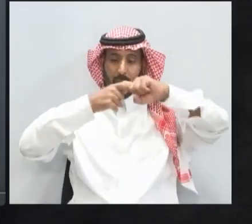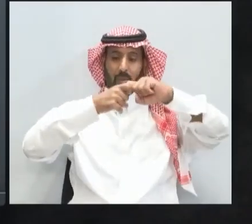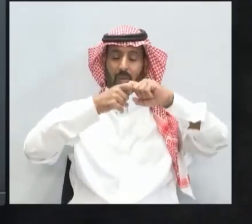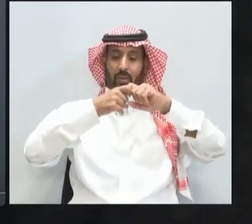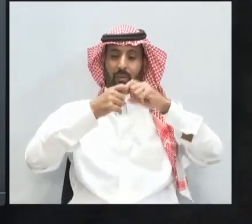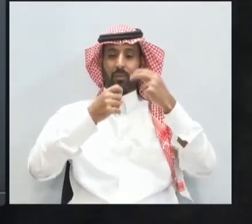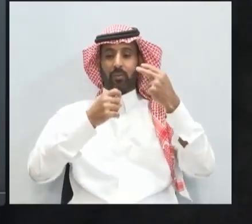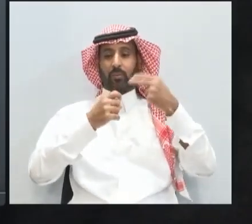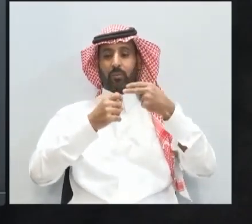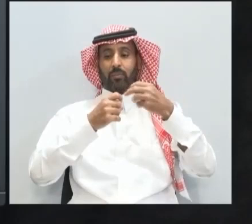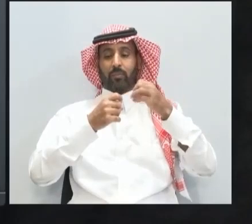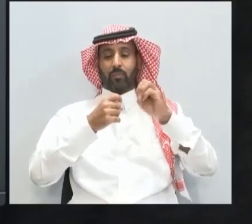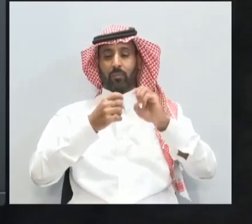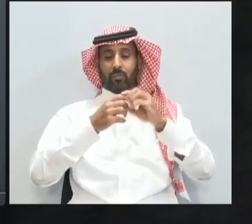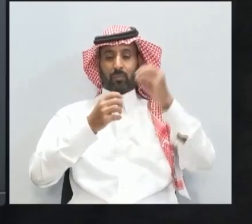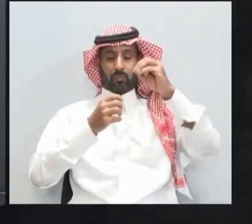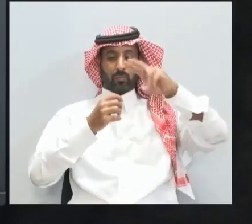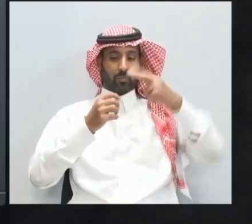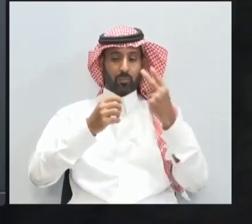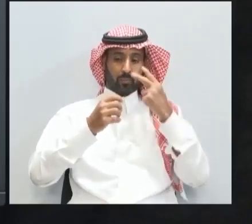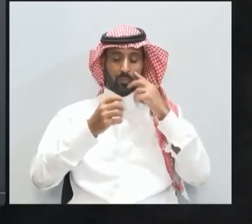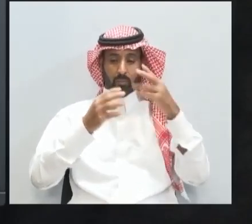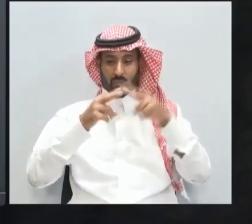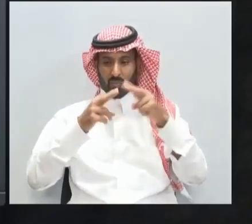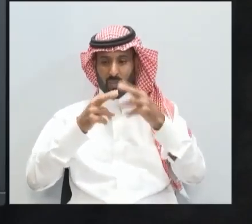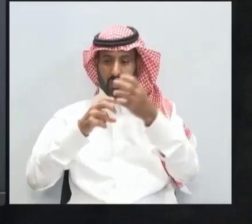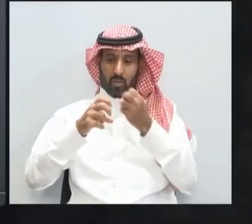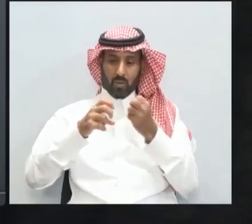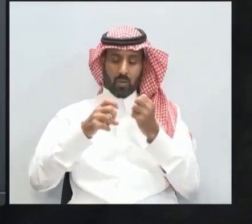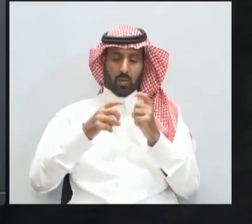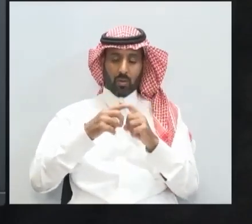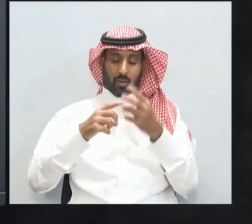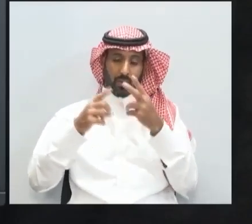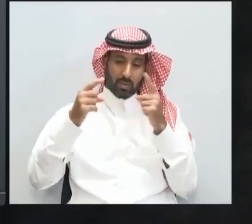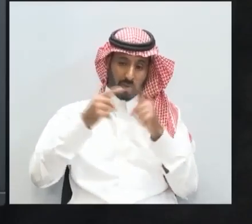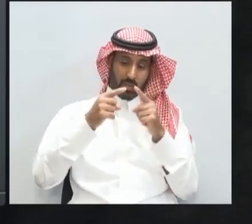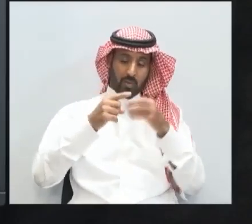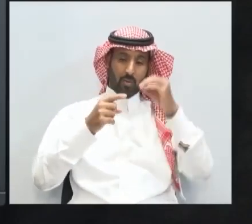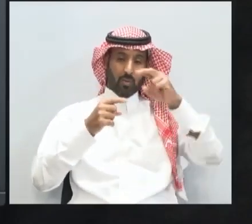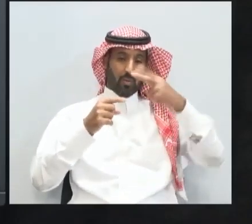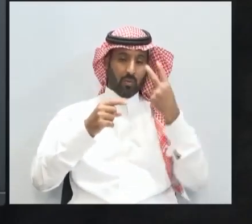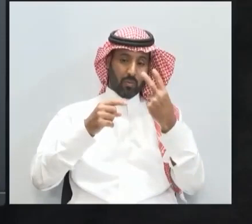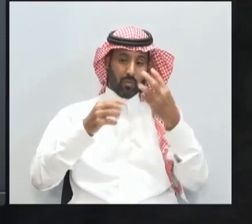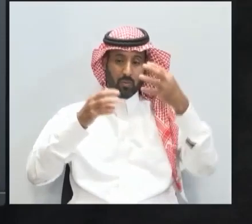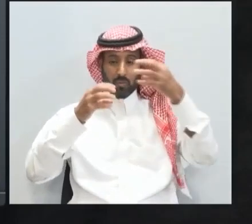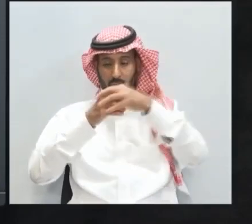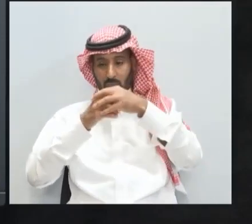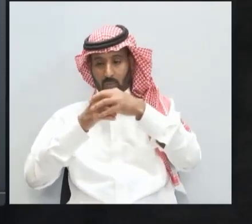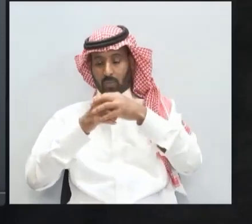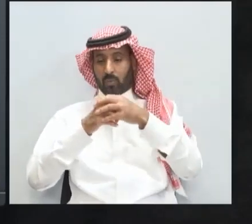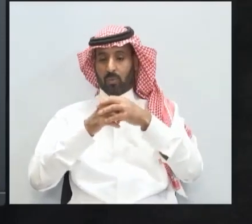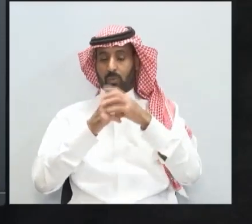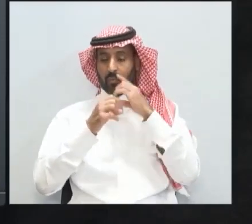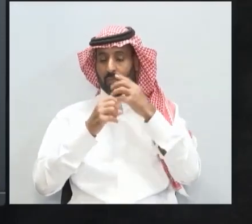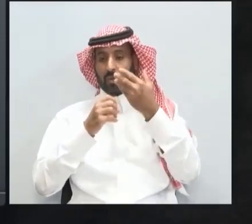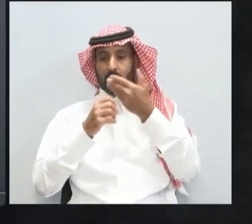اذا هنا اكتسبت كهرباء عاليه او شحنه عاليه عندما التقت بالاكسجين مباشره سوف يتكون لدينا